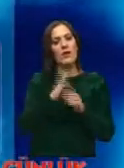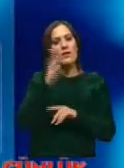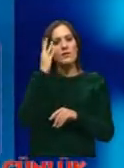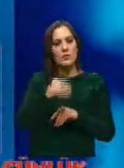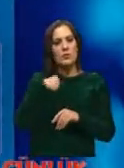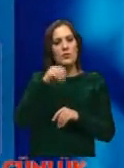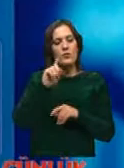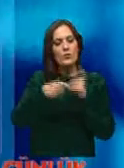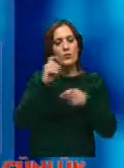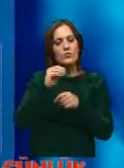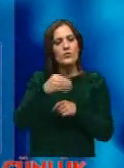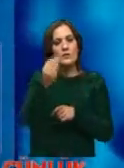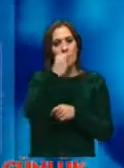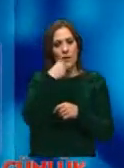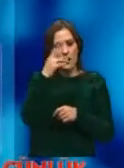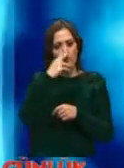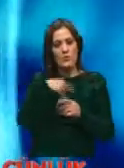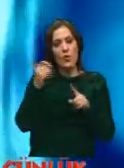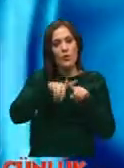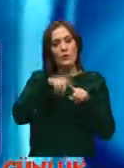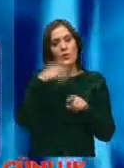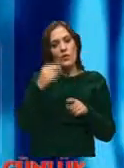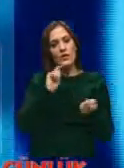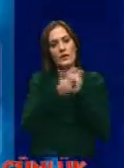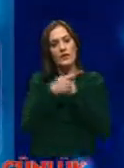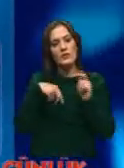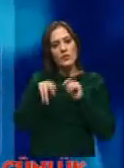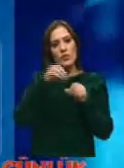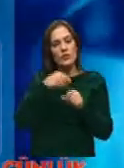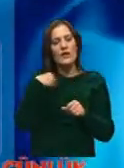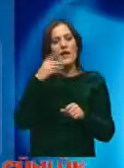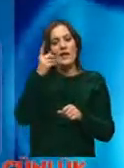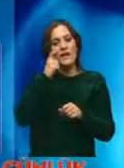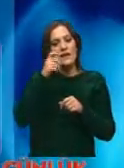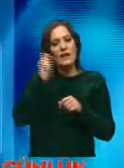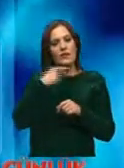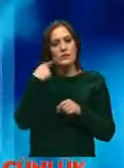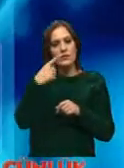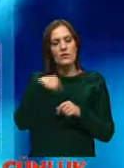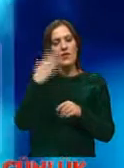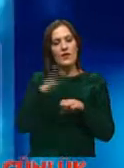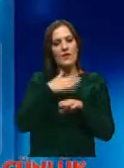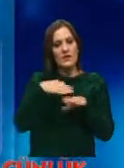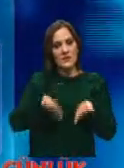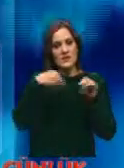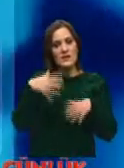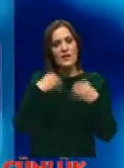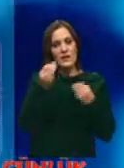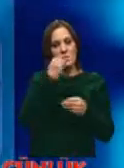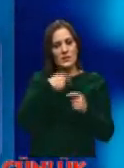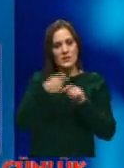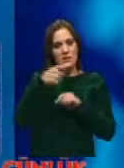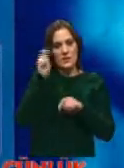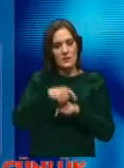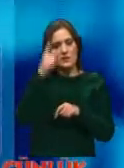bulgular çocukların yeme alışkanlıklarının olumlu yönde değiştirilmesi yolunda ikna edici duruyor. Daha yavaş hazırlanan sağlıklı besinlerin tercih